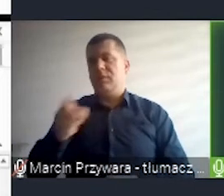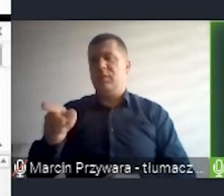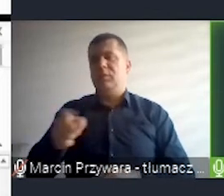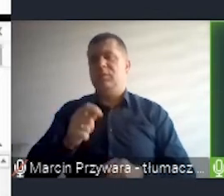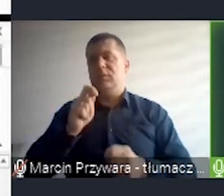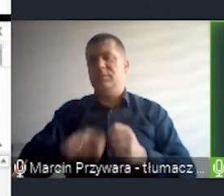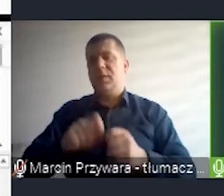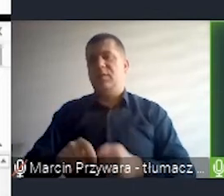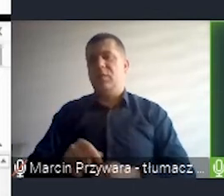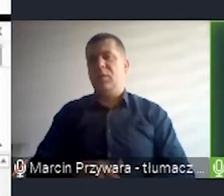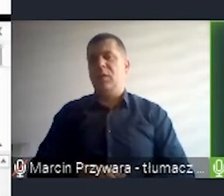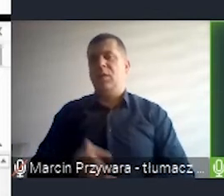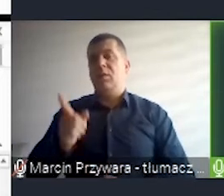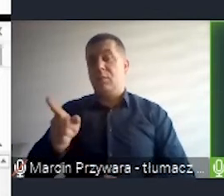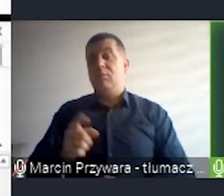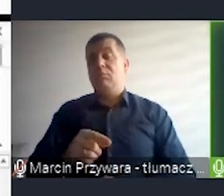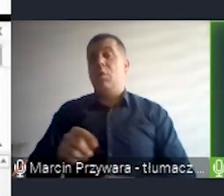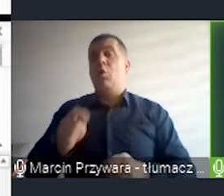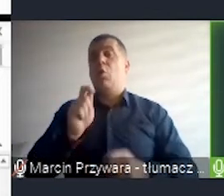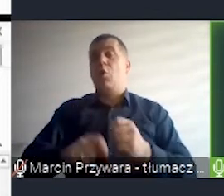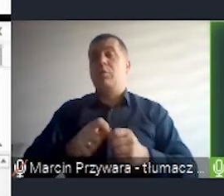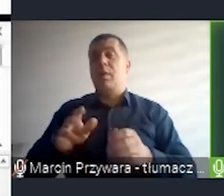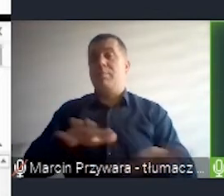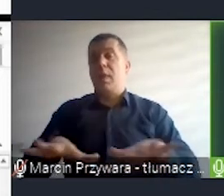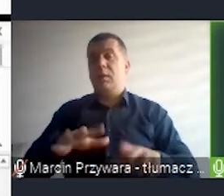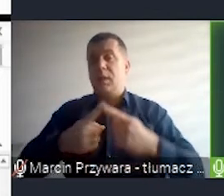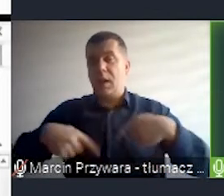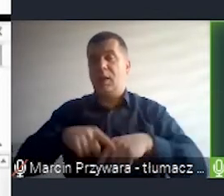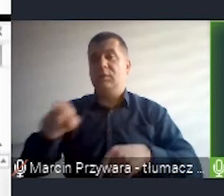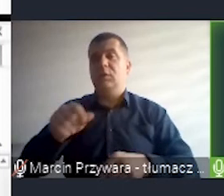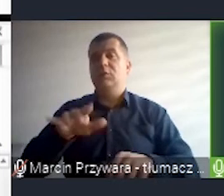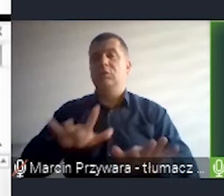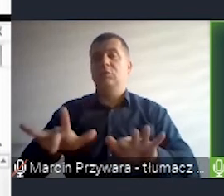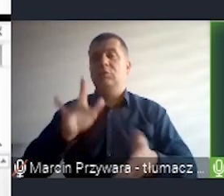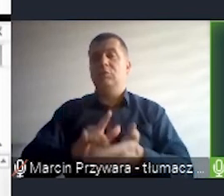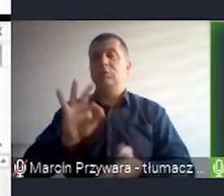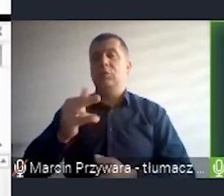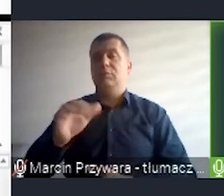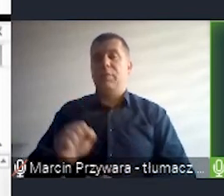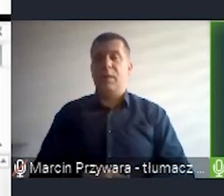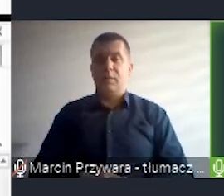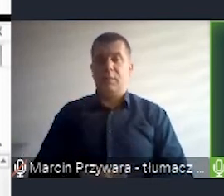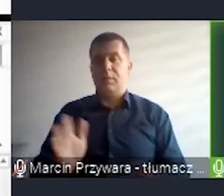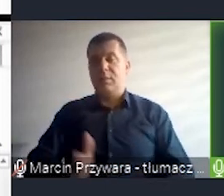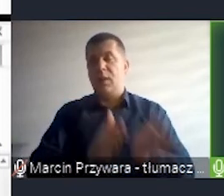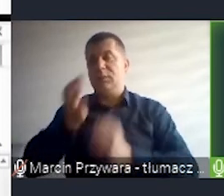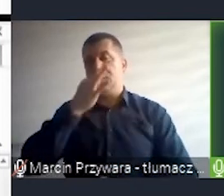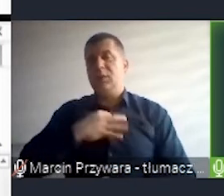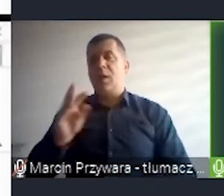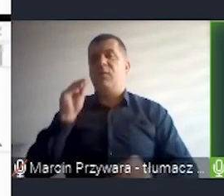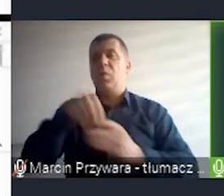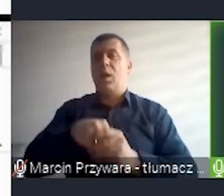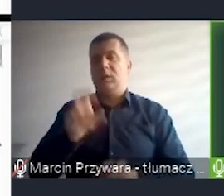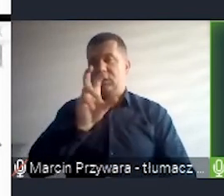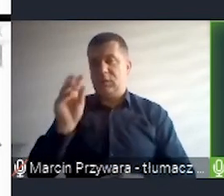więc bada się to na kontrolach w miejscu realizacji w firmie. Następnie są pytania o wkład. Czy